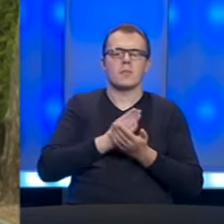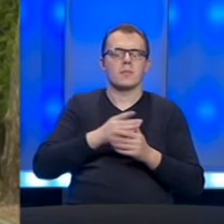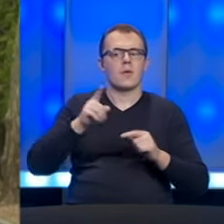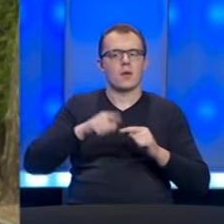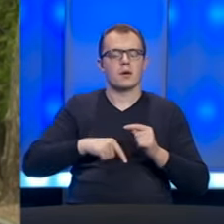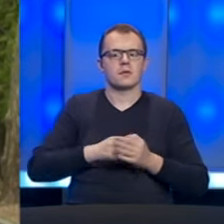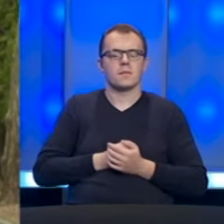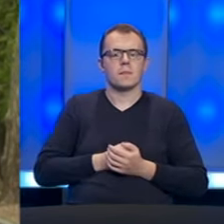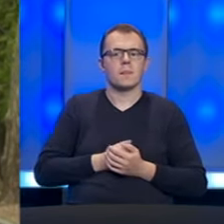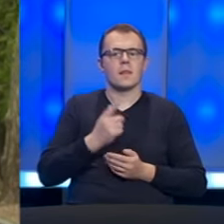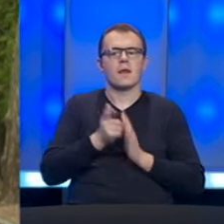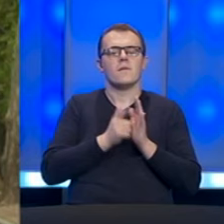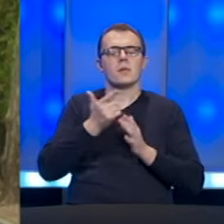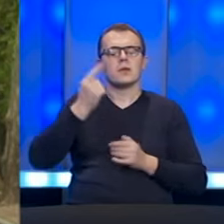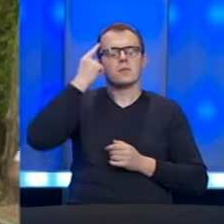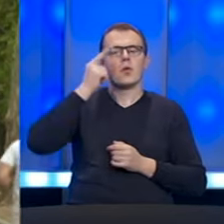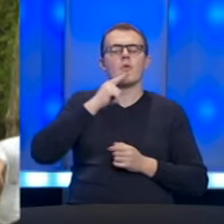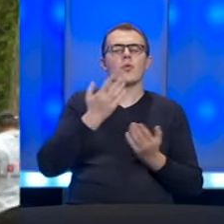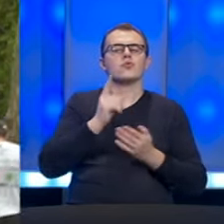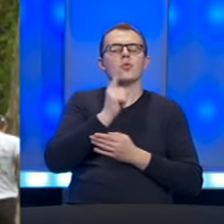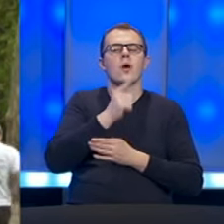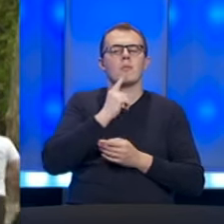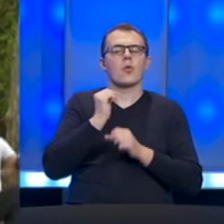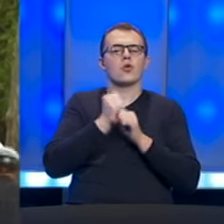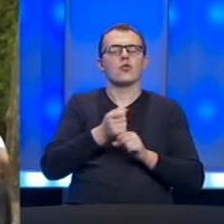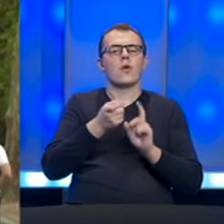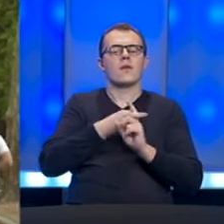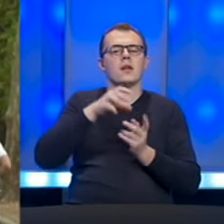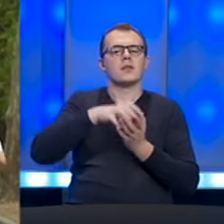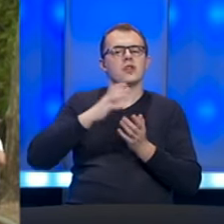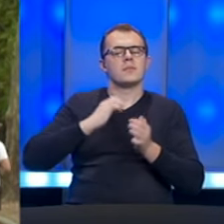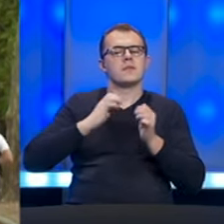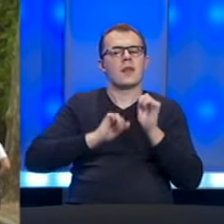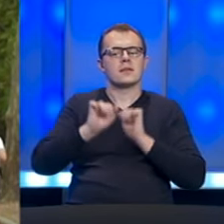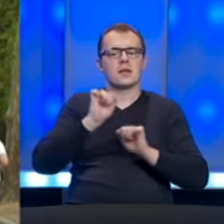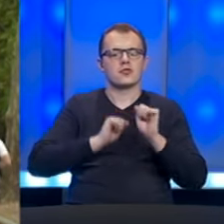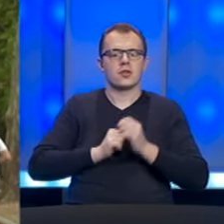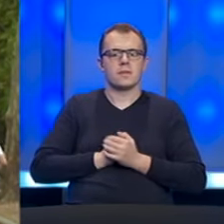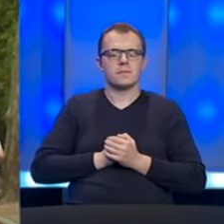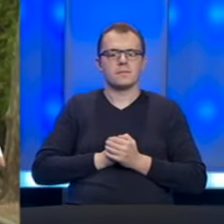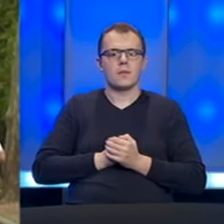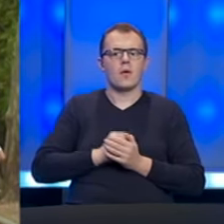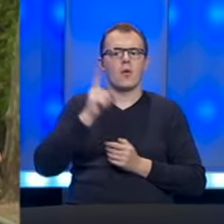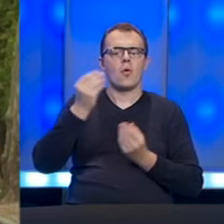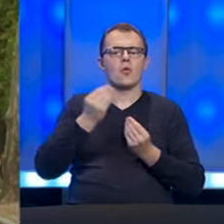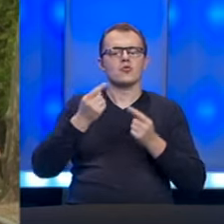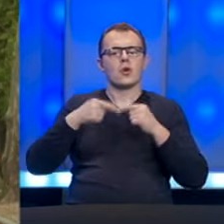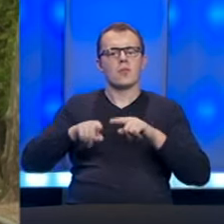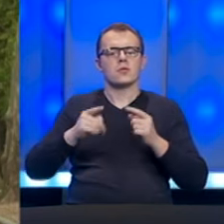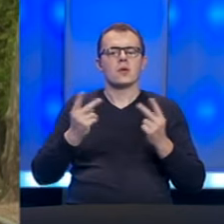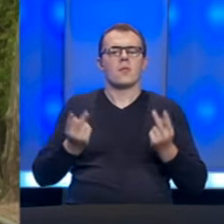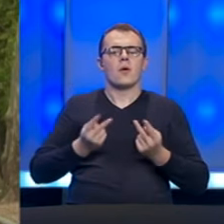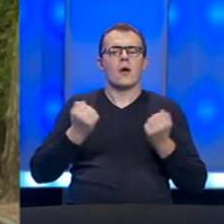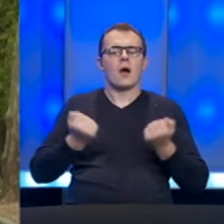je prilika da se podsjetimo koje su to naredbe koje je donio Federalni štab civilne zaštite. Ono što je posebno aktualno za